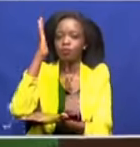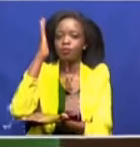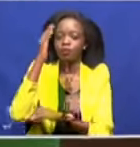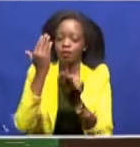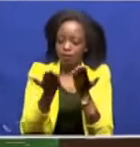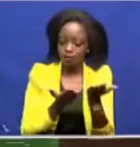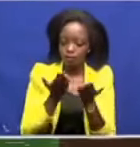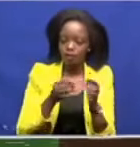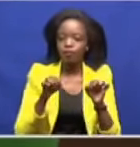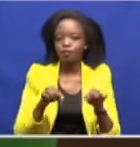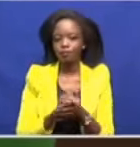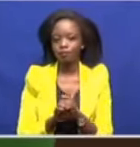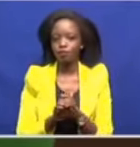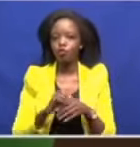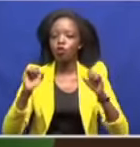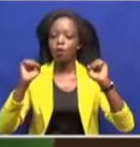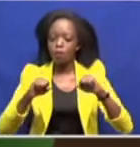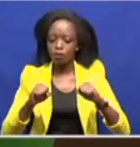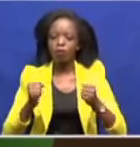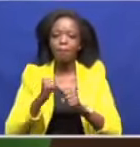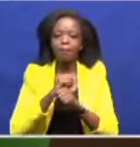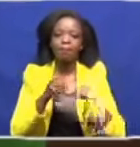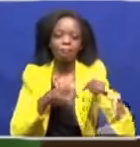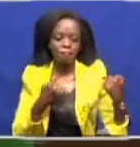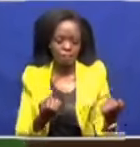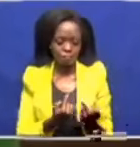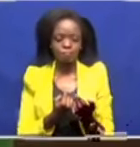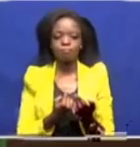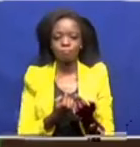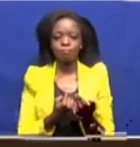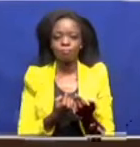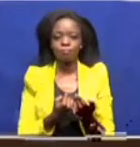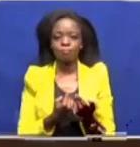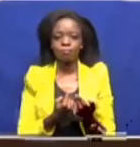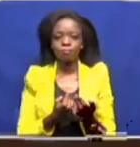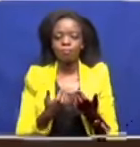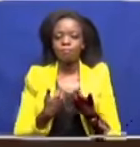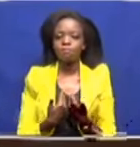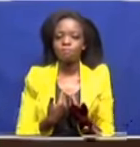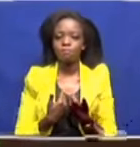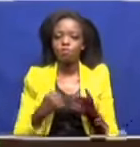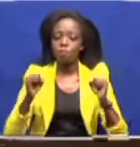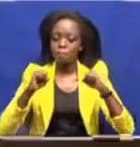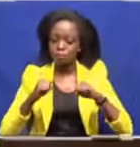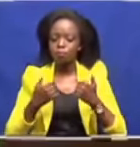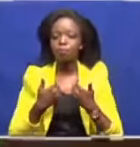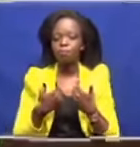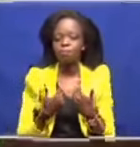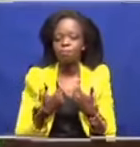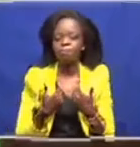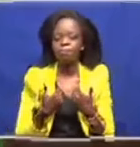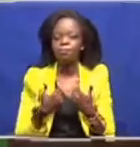ibada hii aweze kujaza roho wake mtakatifu katika nyoyo zetu, ili